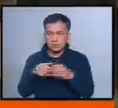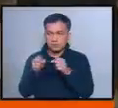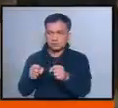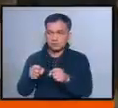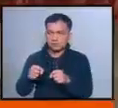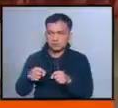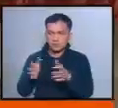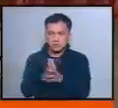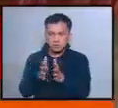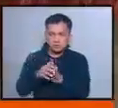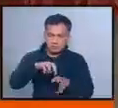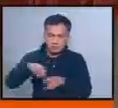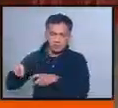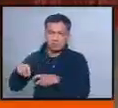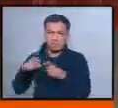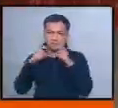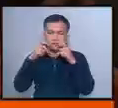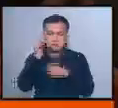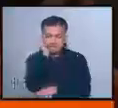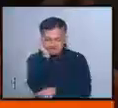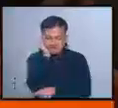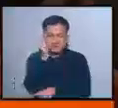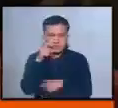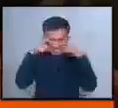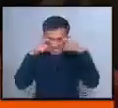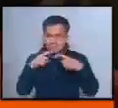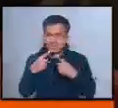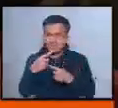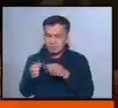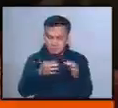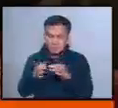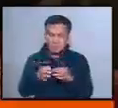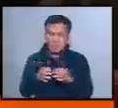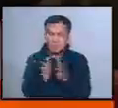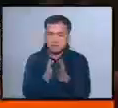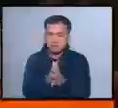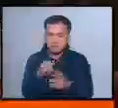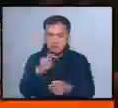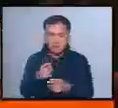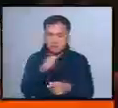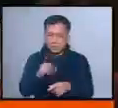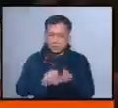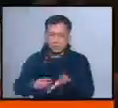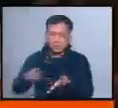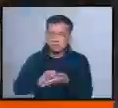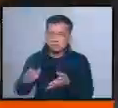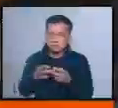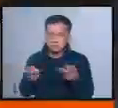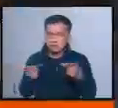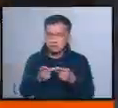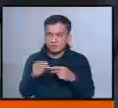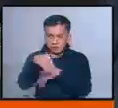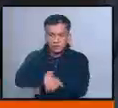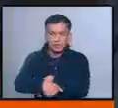naman ang mga vendor na nakasambako ang mga mukha. Paliwanag ng mga tindera, hindi sila nagkalat sa lugar. Sa gabi, wala